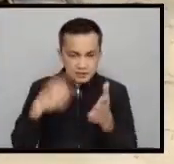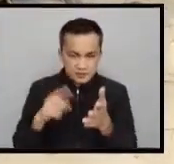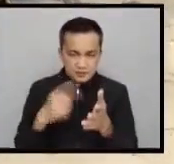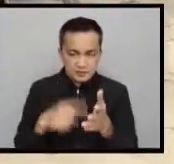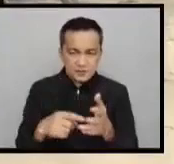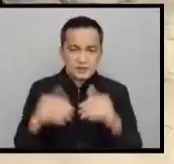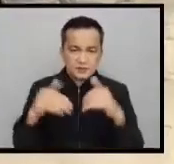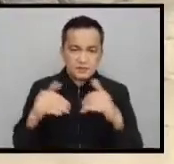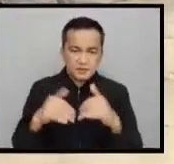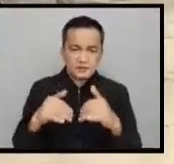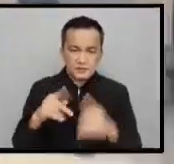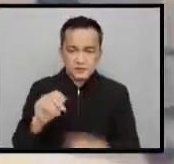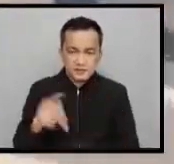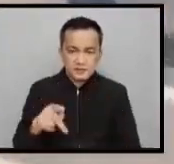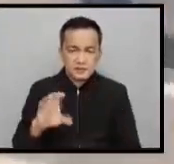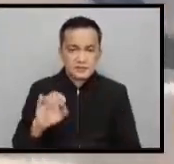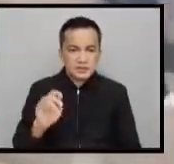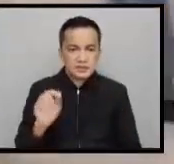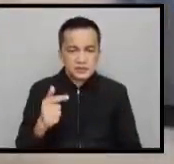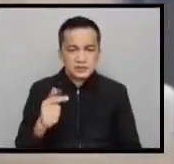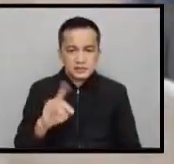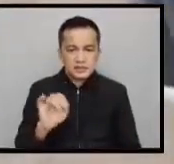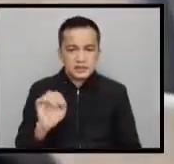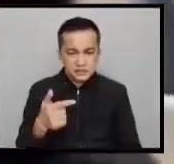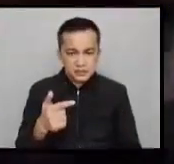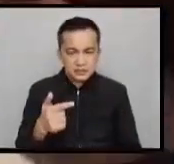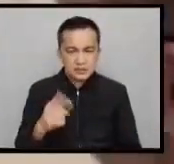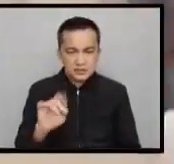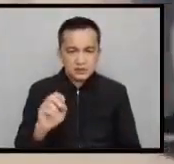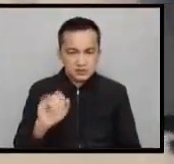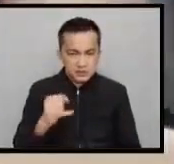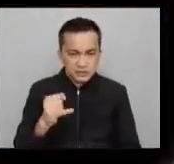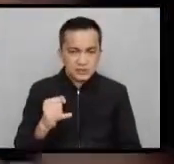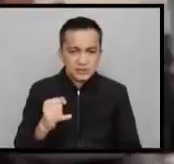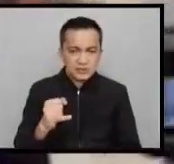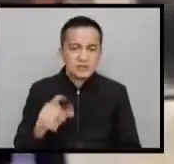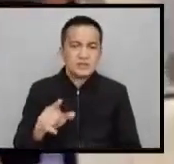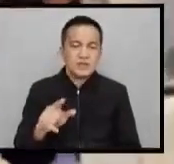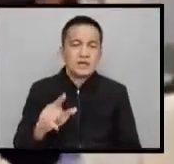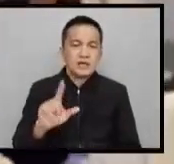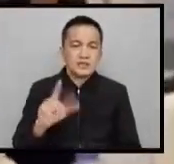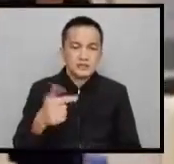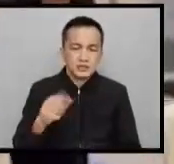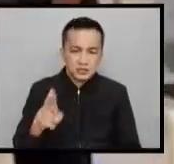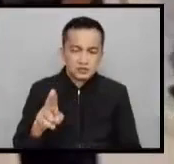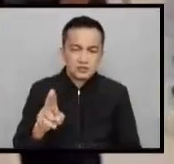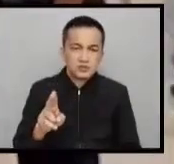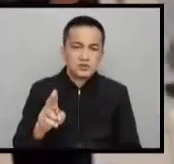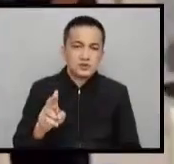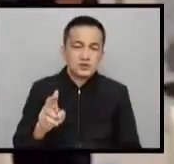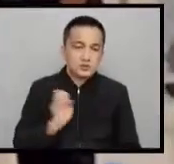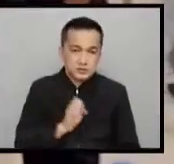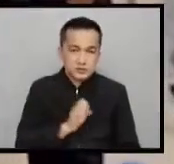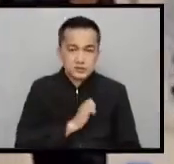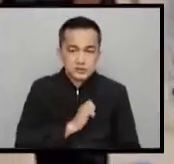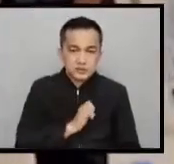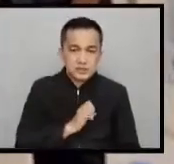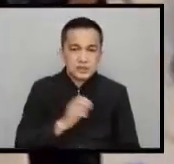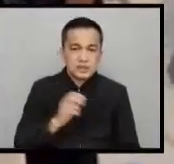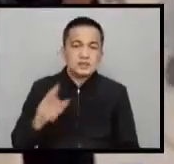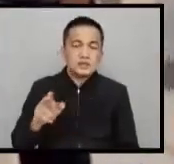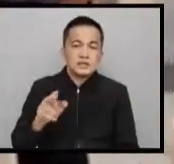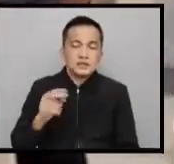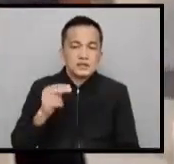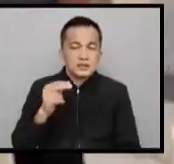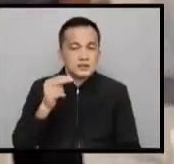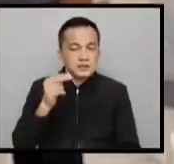PNP CIDG, DILG, DOJ at local executives ng Negros Oriental hinggil sa mga kaso ng pagpatay sa